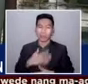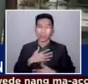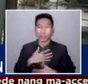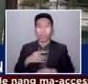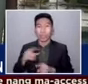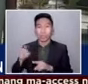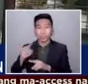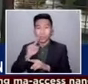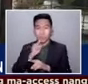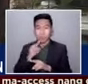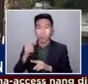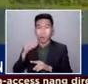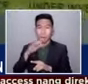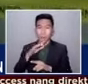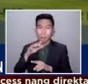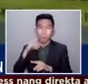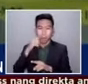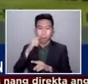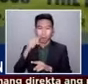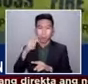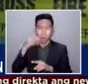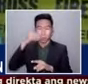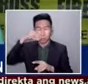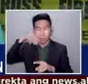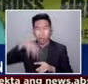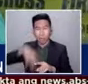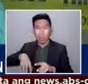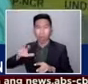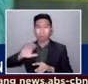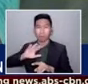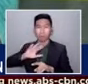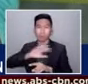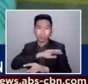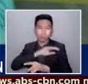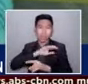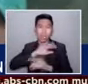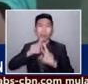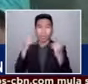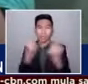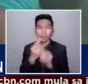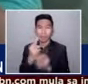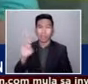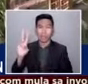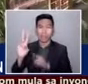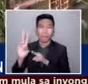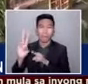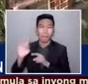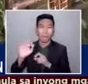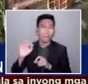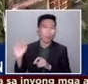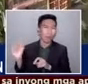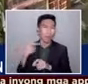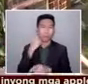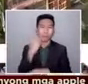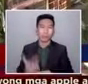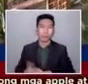Aliya matapos malamang 6 sa kanyang mga kaanak ang namatay sa sunog.